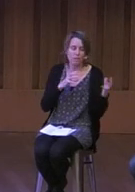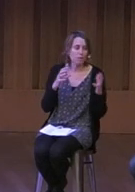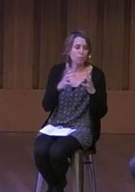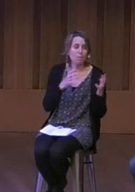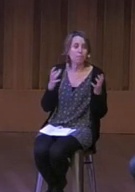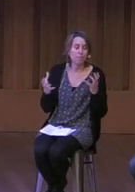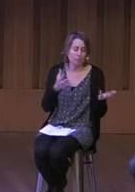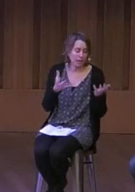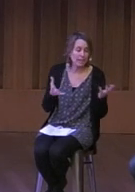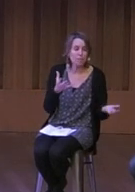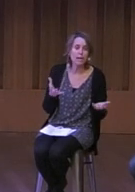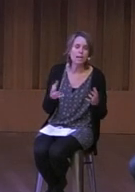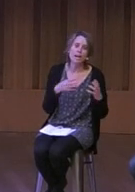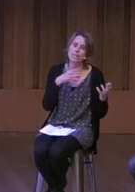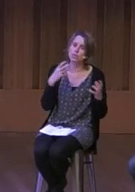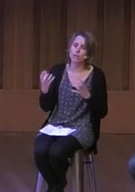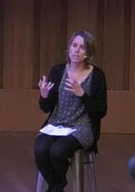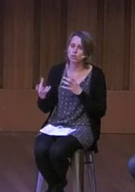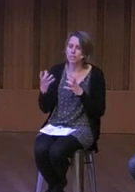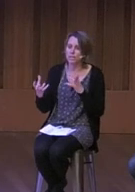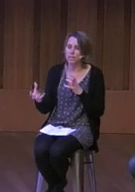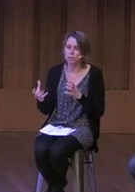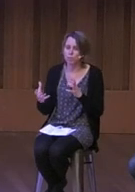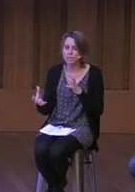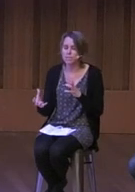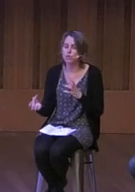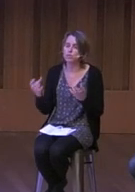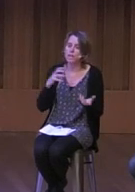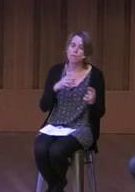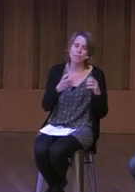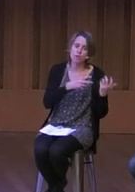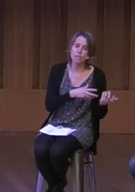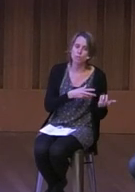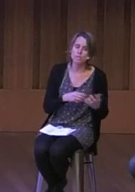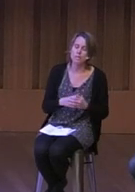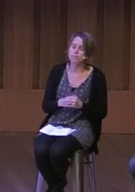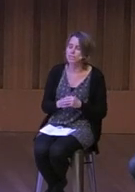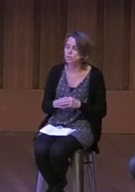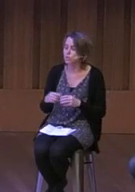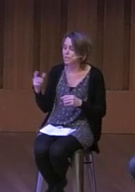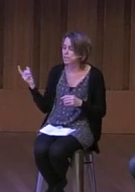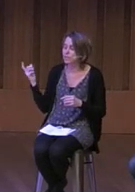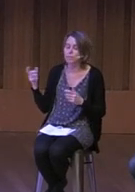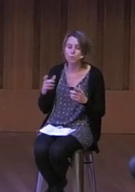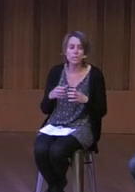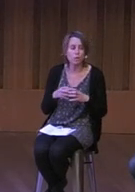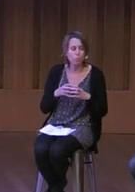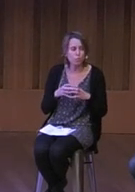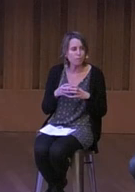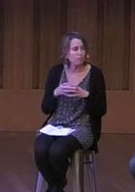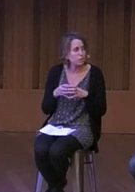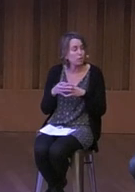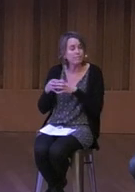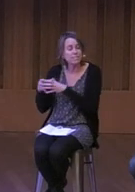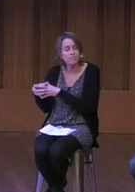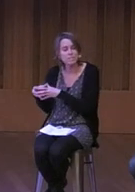diguéssim, equilibrar el que són, el que costen les urbanitzacions amb el que són les noves edificacions. I de fet el projecte